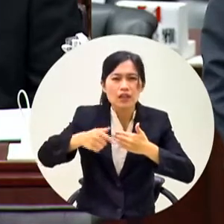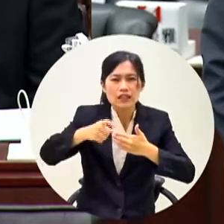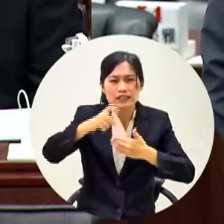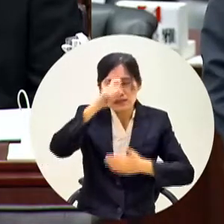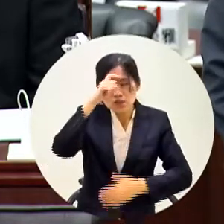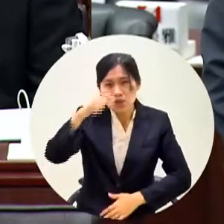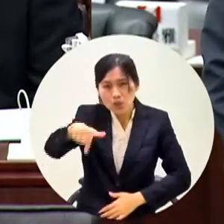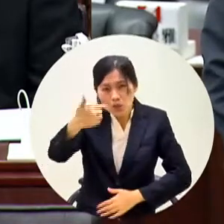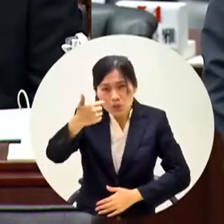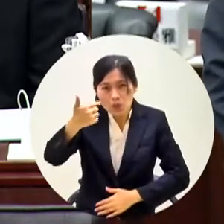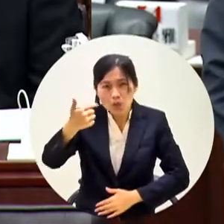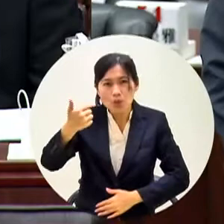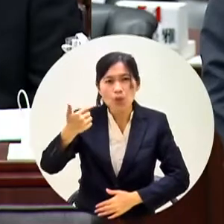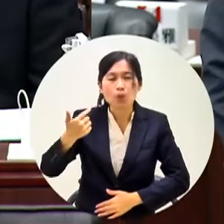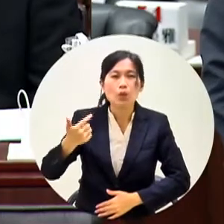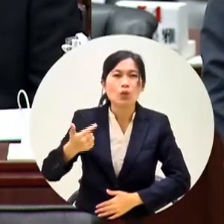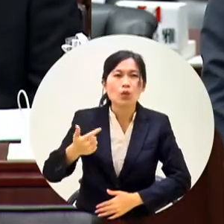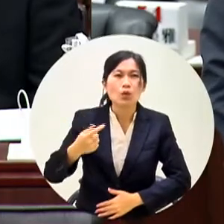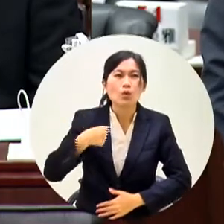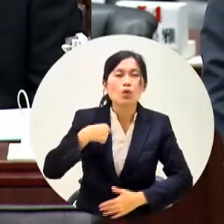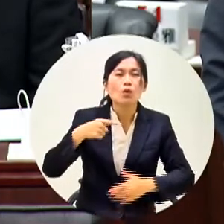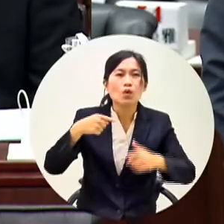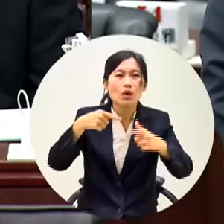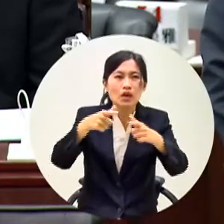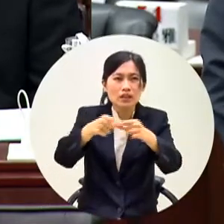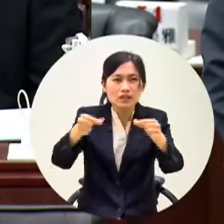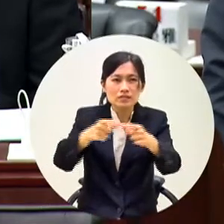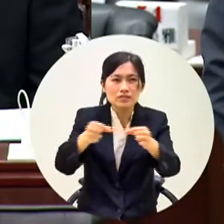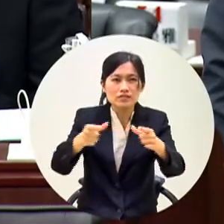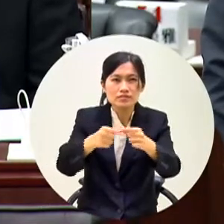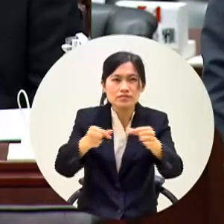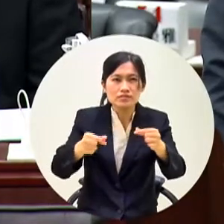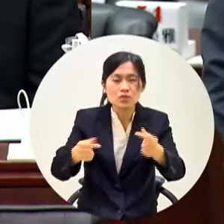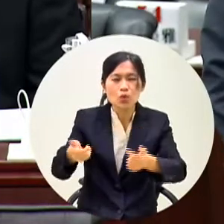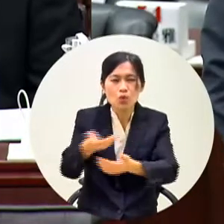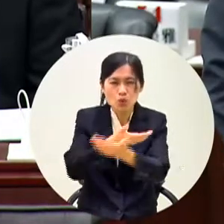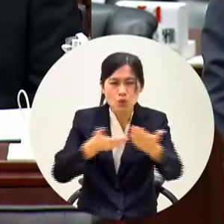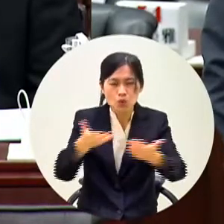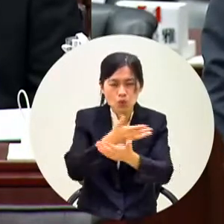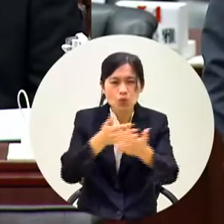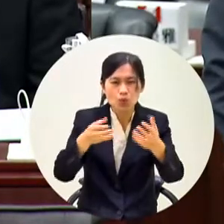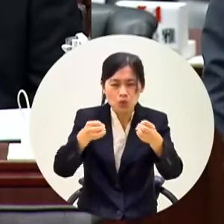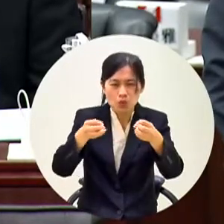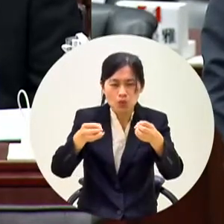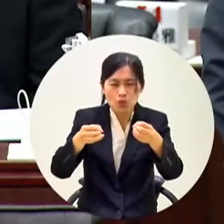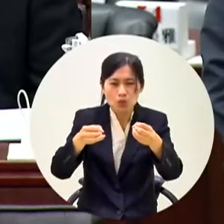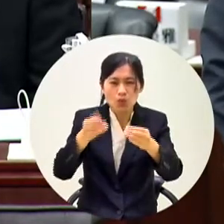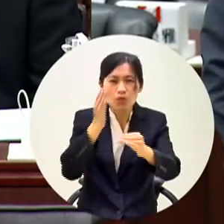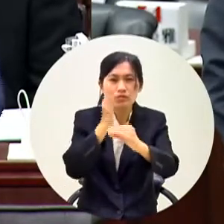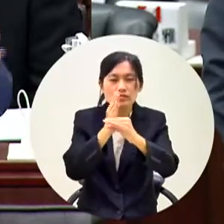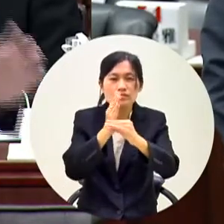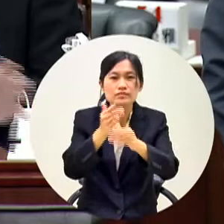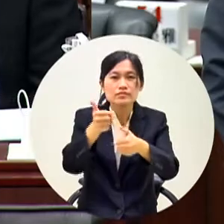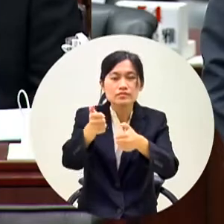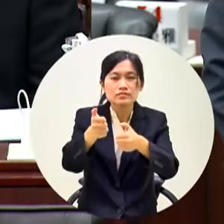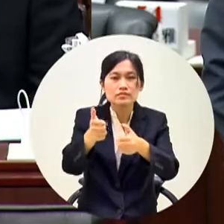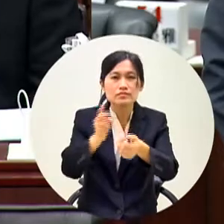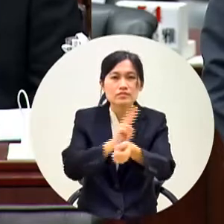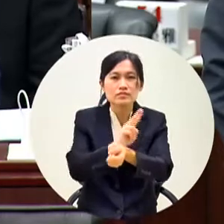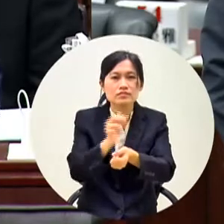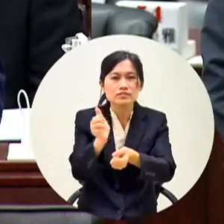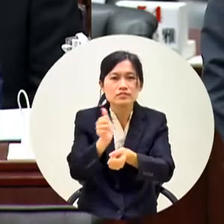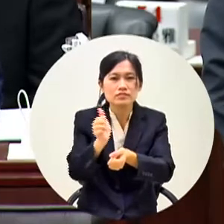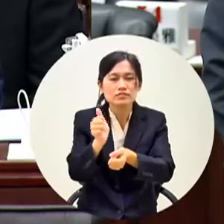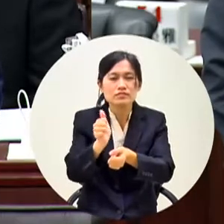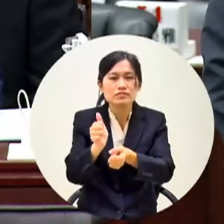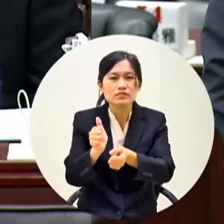紧未吼？这个阮正甲日方多尽全力来协调这件代志，啊嘛多谢议员从头到尾